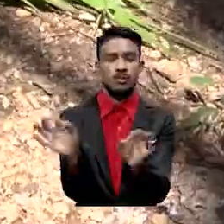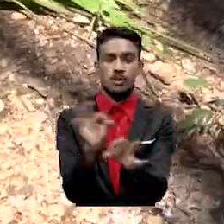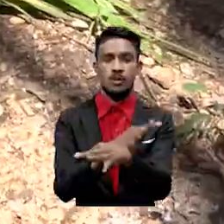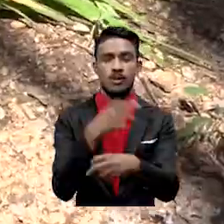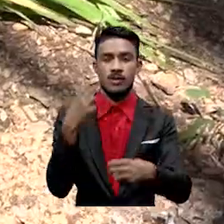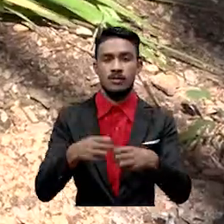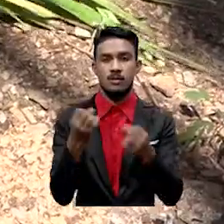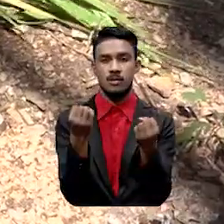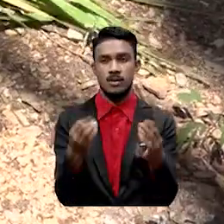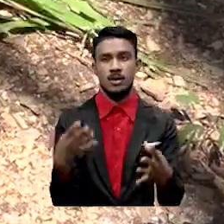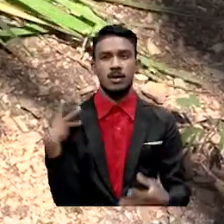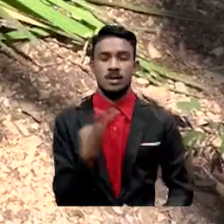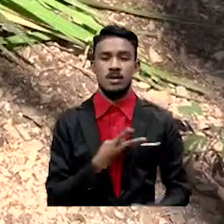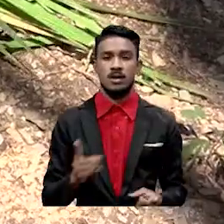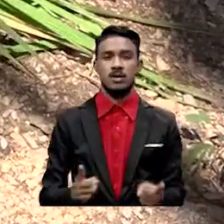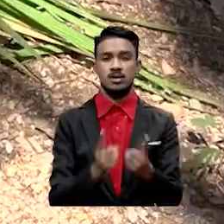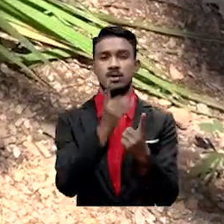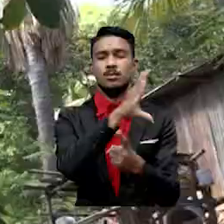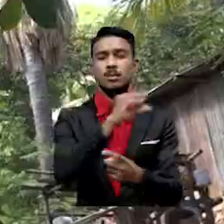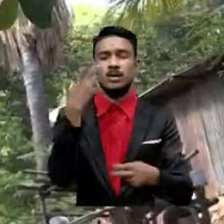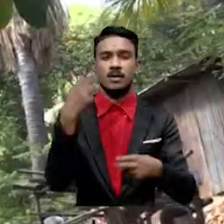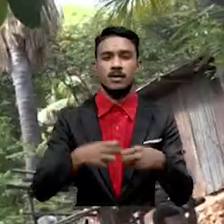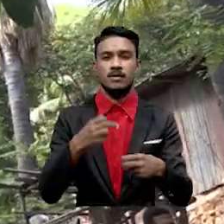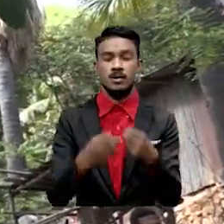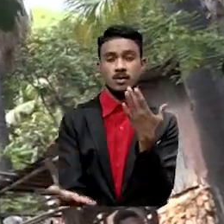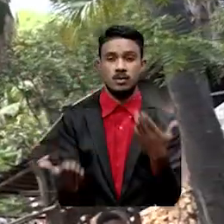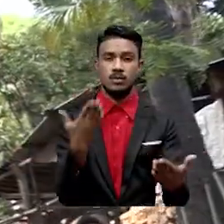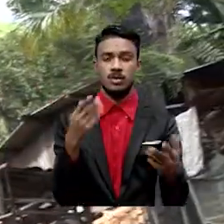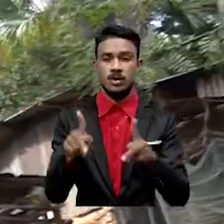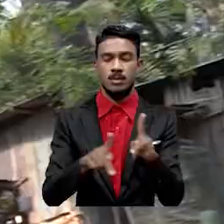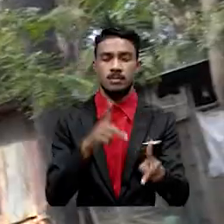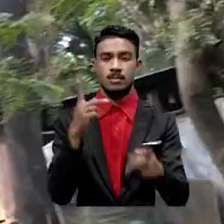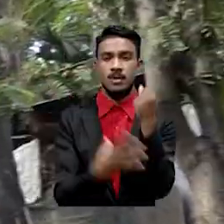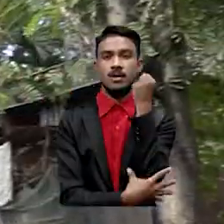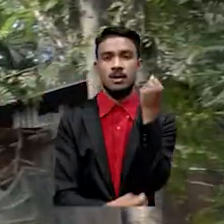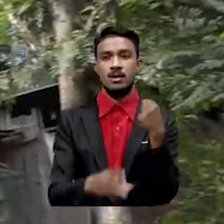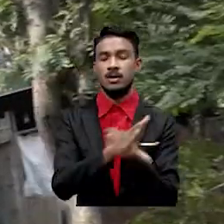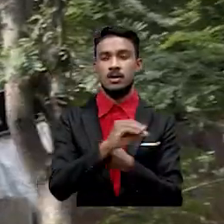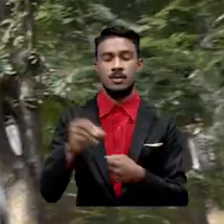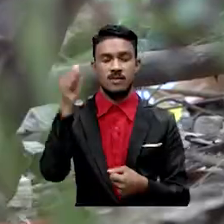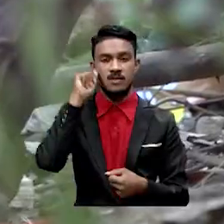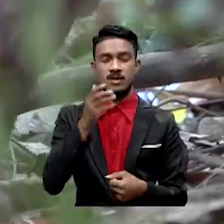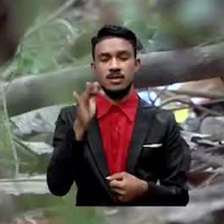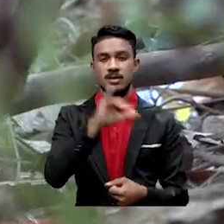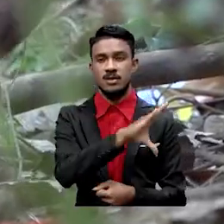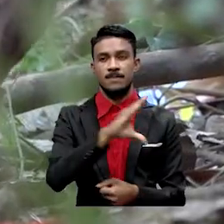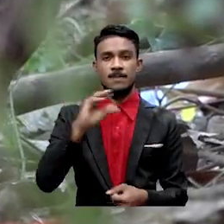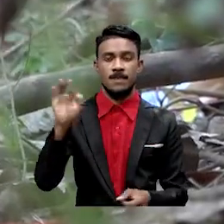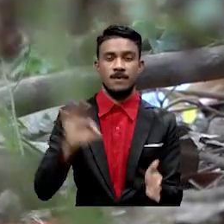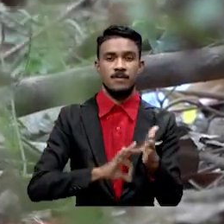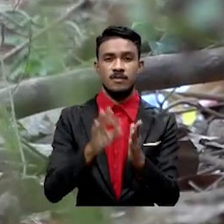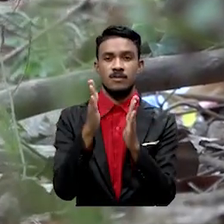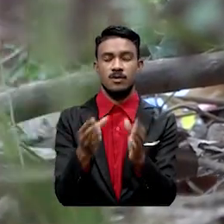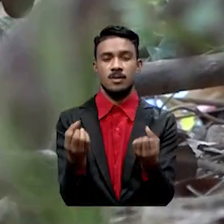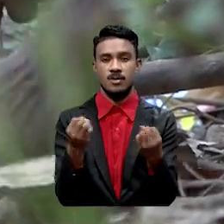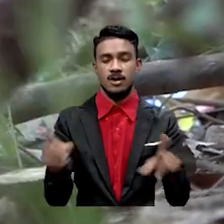ita enfrenta. Mai be, perigoso liu, quando normaliza ona kiak no desigualdade ba sociedade o forma oi, mai be ia